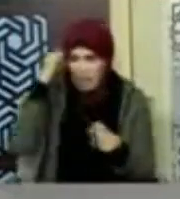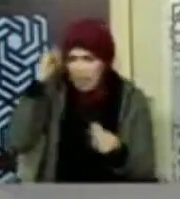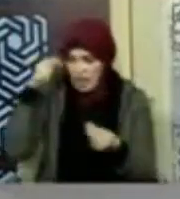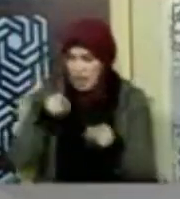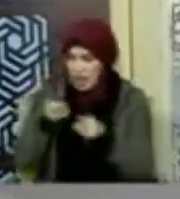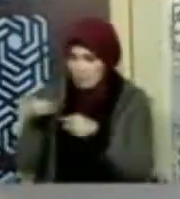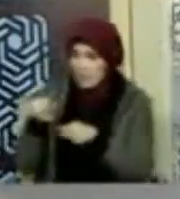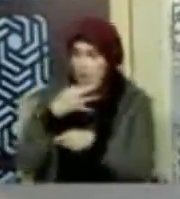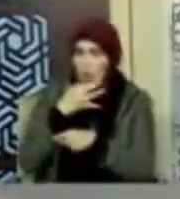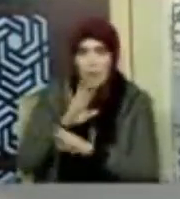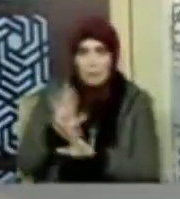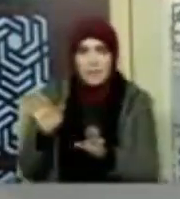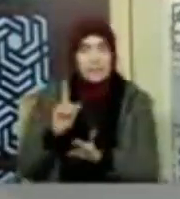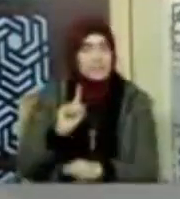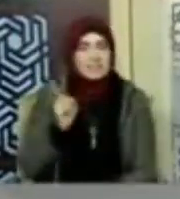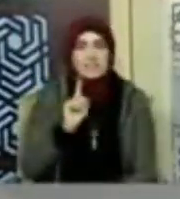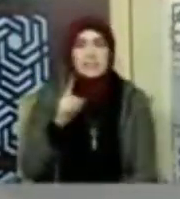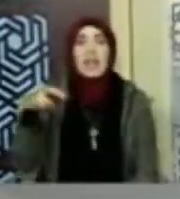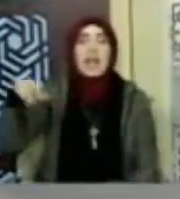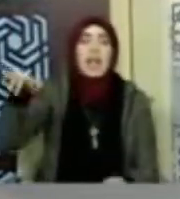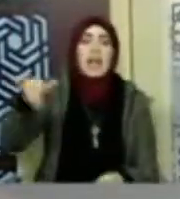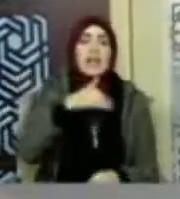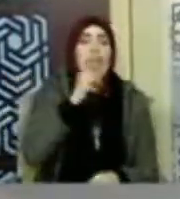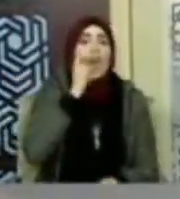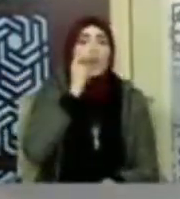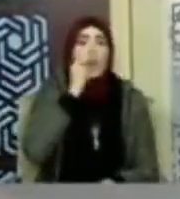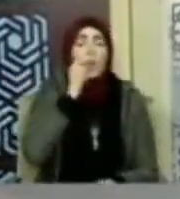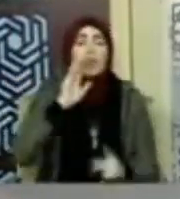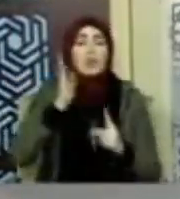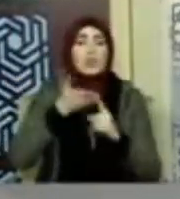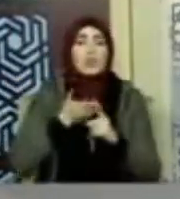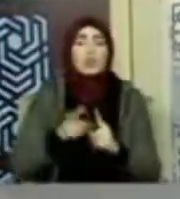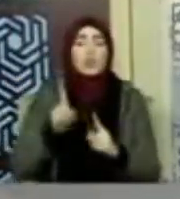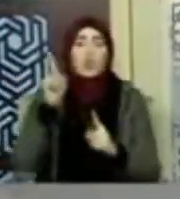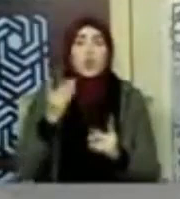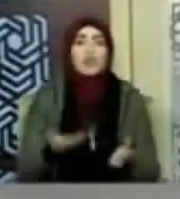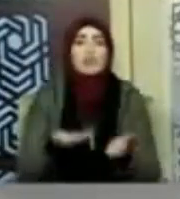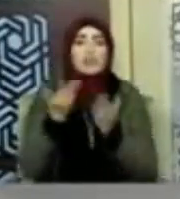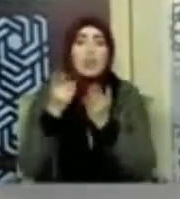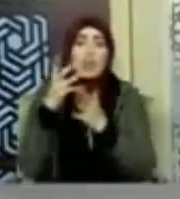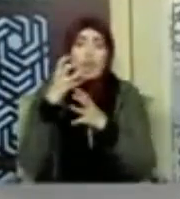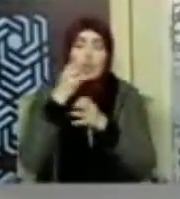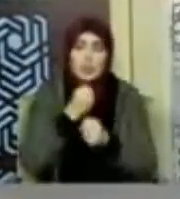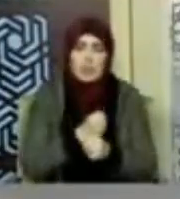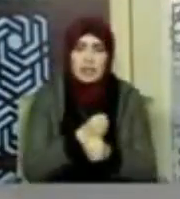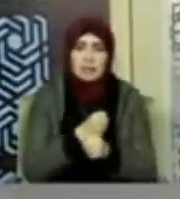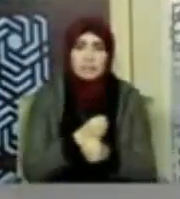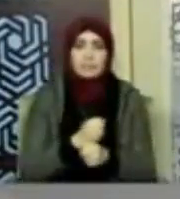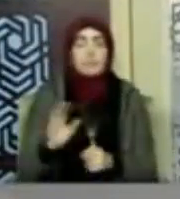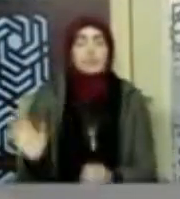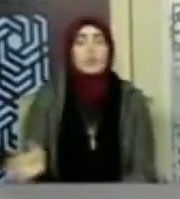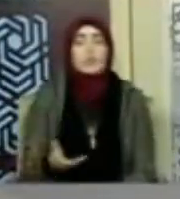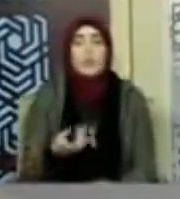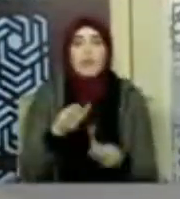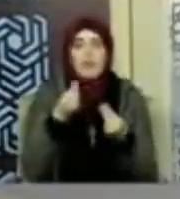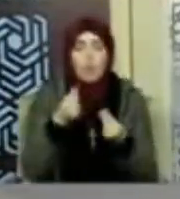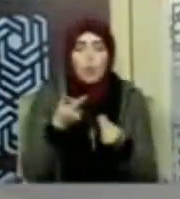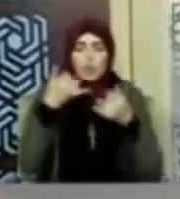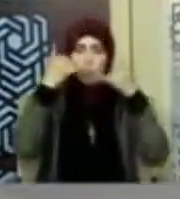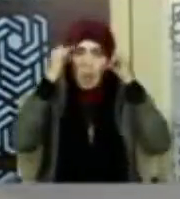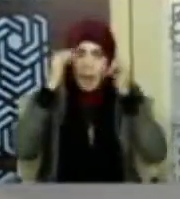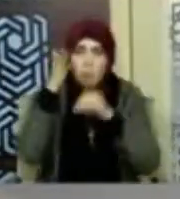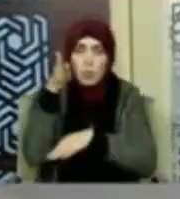تضحيات. فجاء الرجل إلى سيدنا رسول الله صلى الله عليه وسلم ووضع ما أرسل إليه